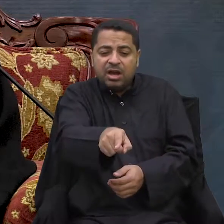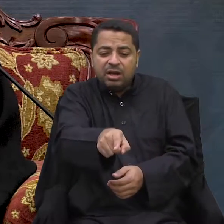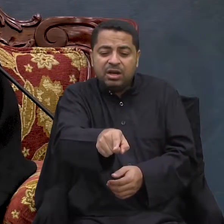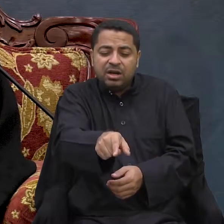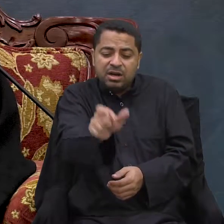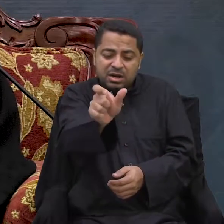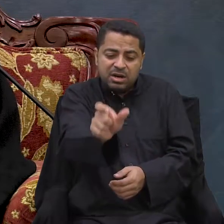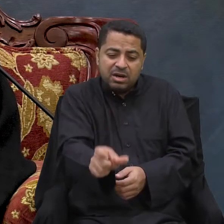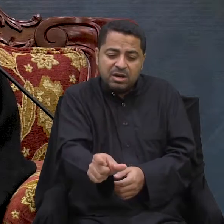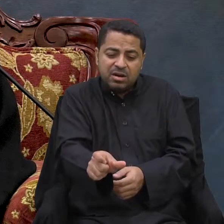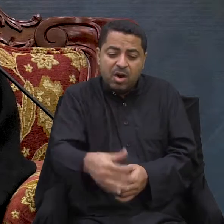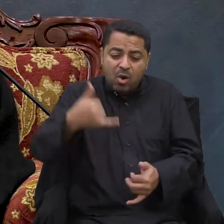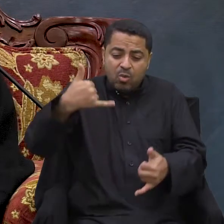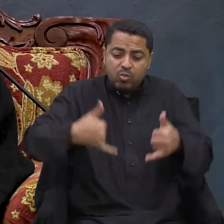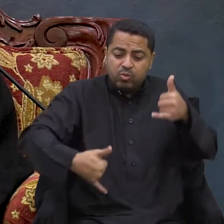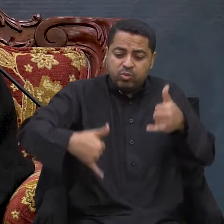هذا بيه